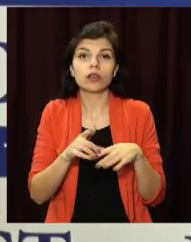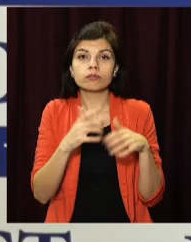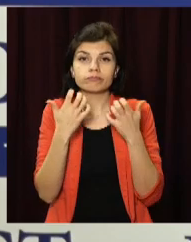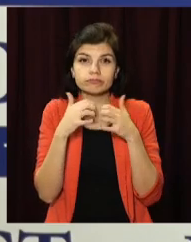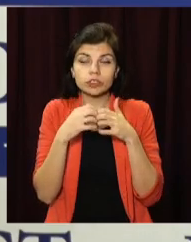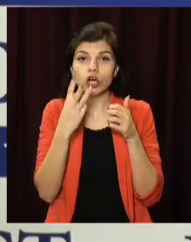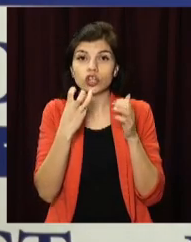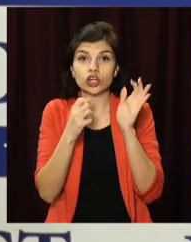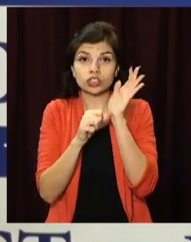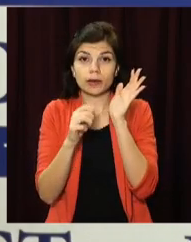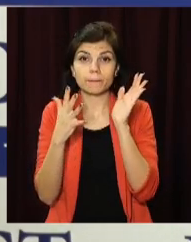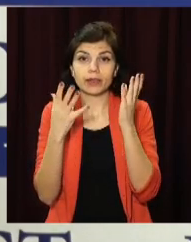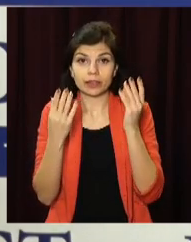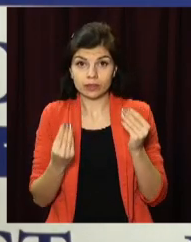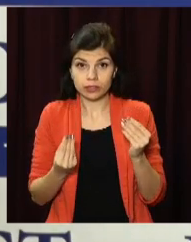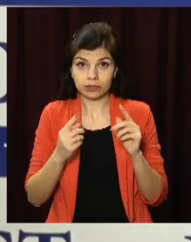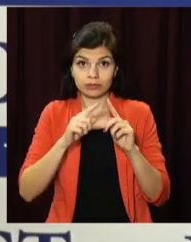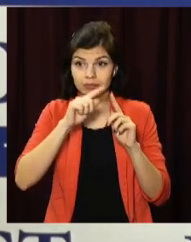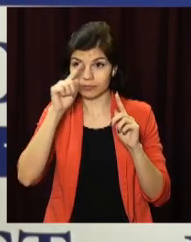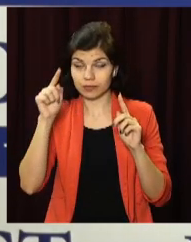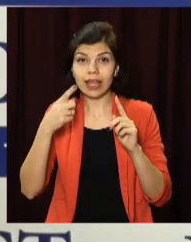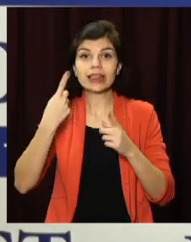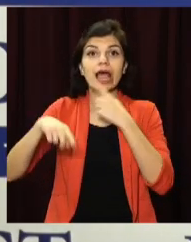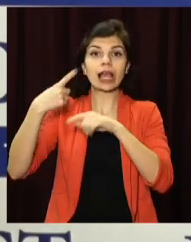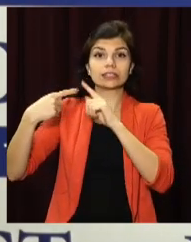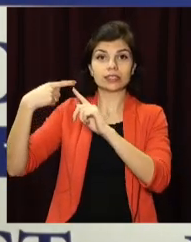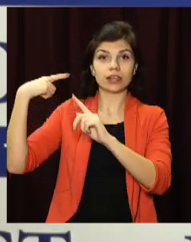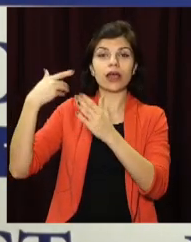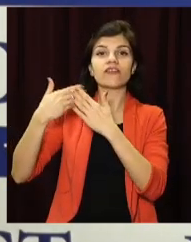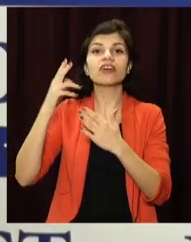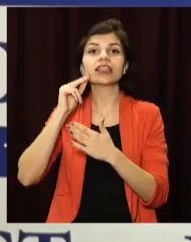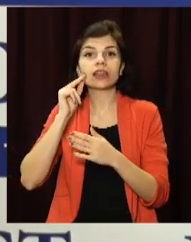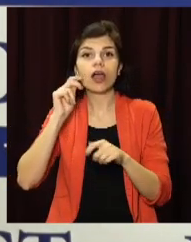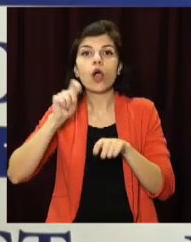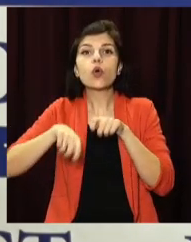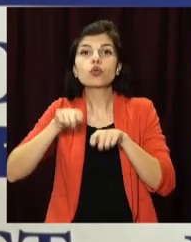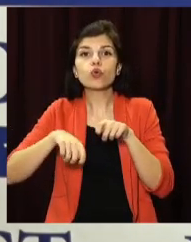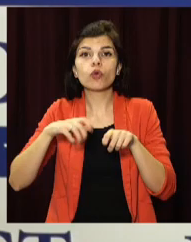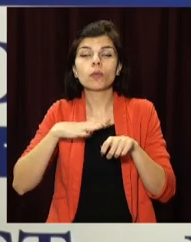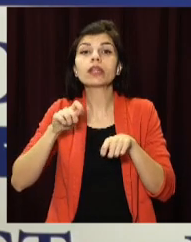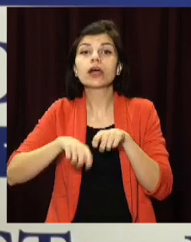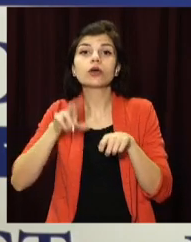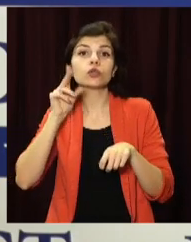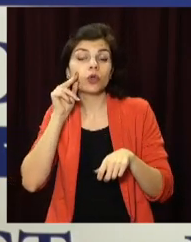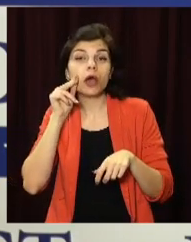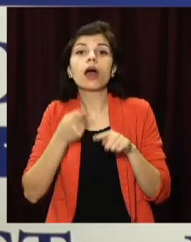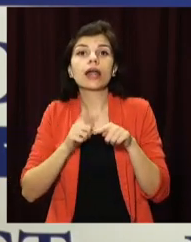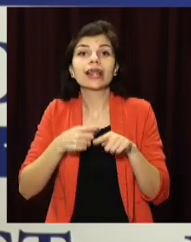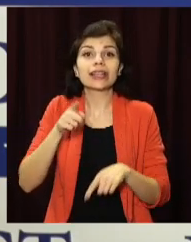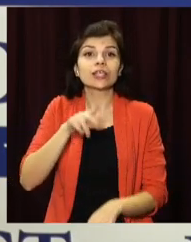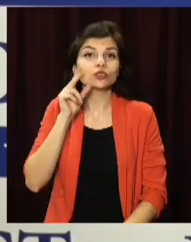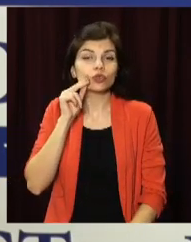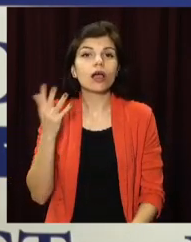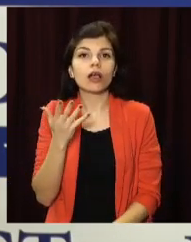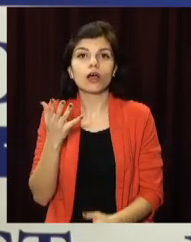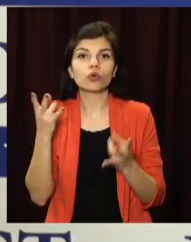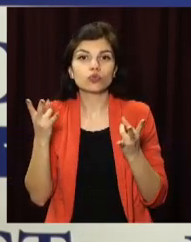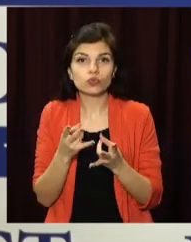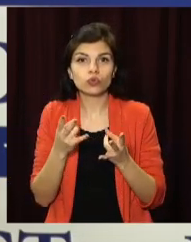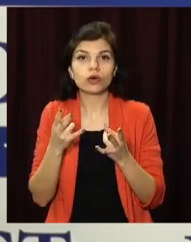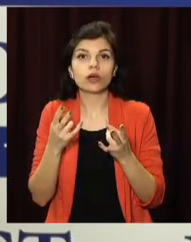відрахування 365 днів назад від дати контролю. Дата контролю – це та дата, на яку необхідно